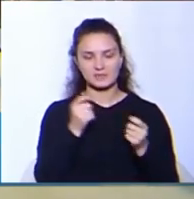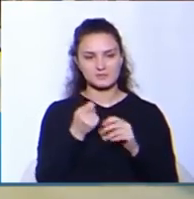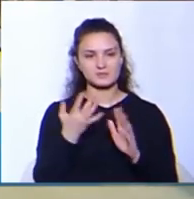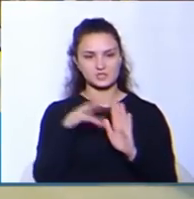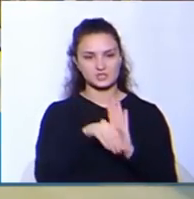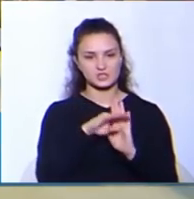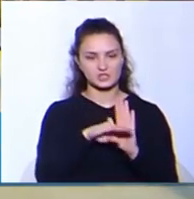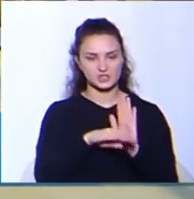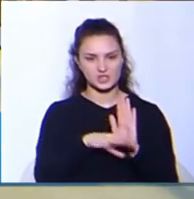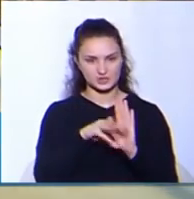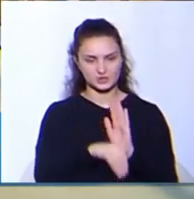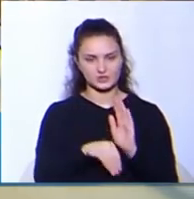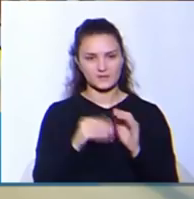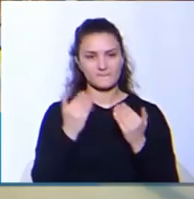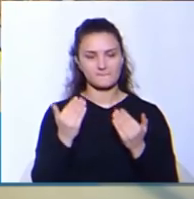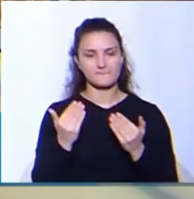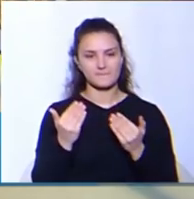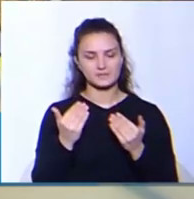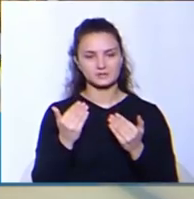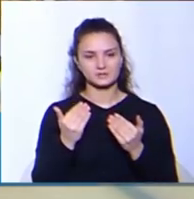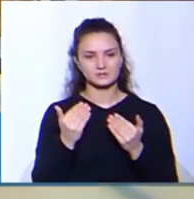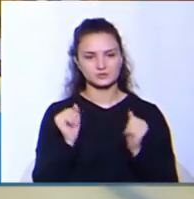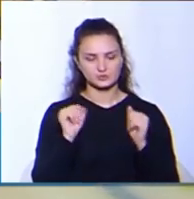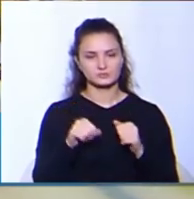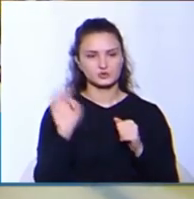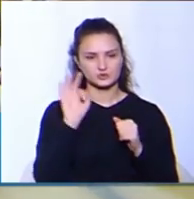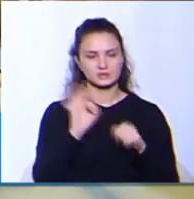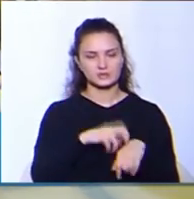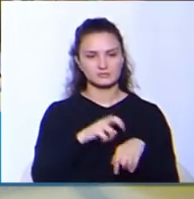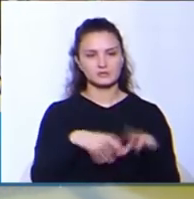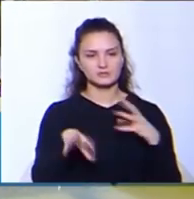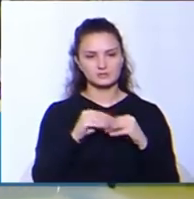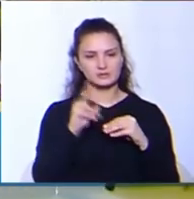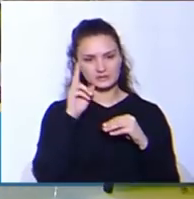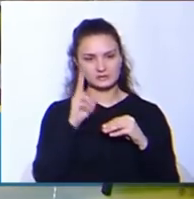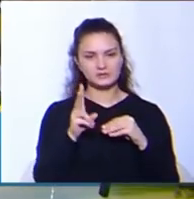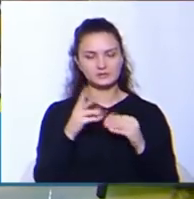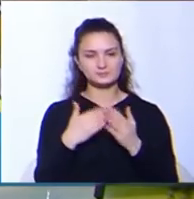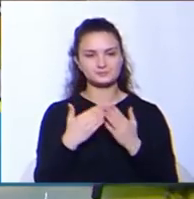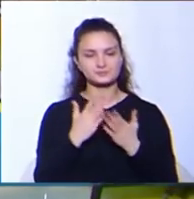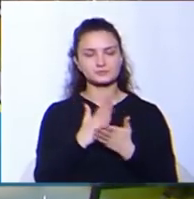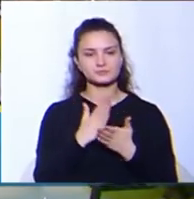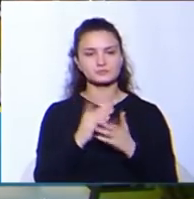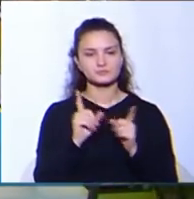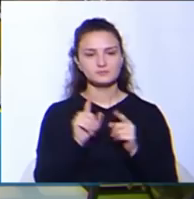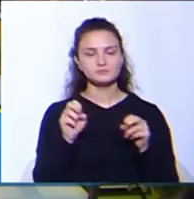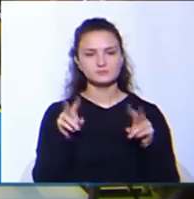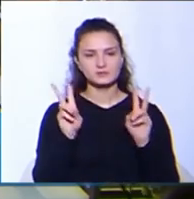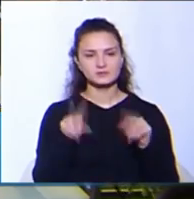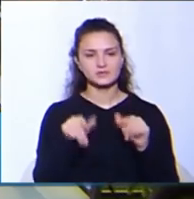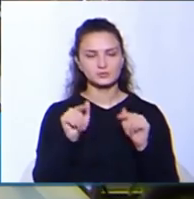სიაში. ანუ და მათი ზემოქმედება, ვთქვათ, შეიძლება ხშირად ექიმებმაც არ იციან. არსებობს ესეთი